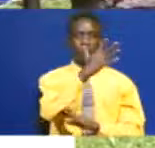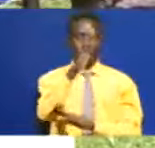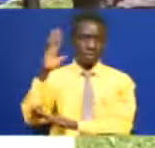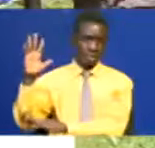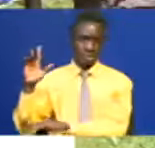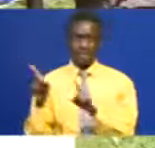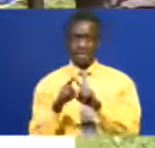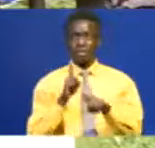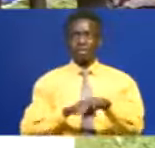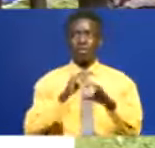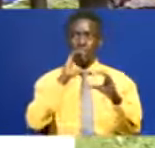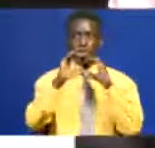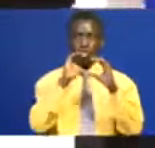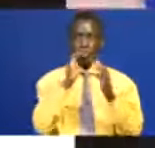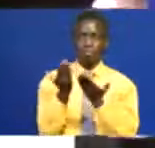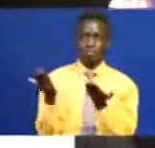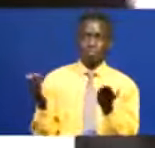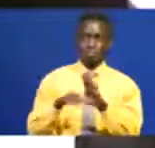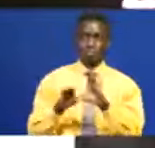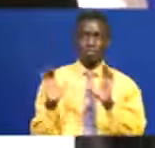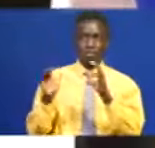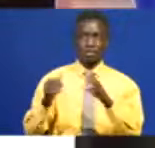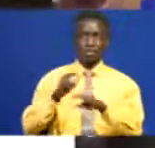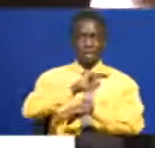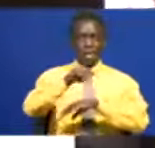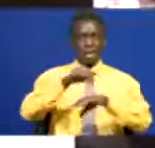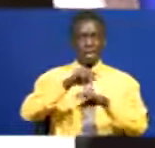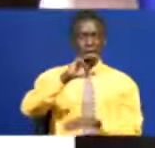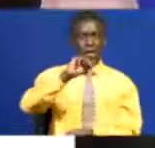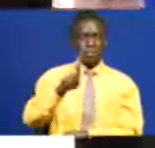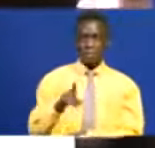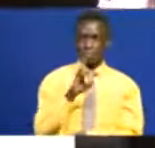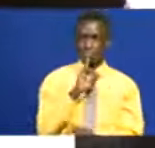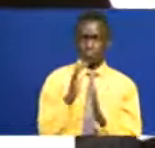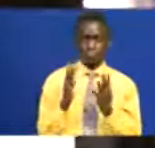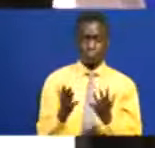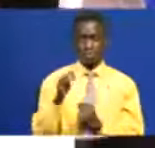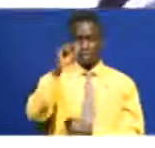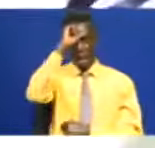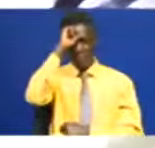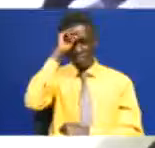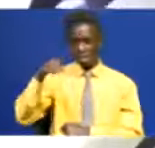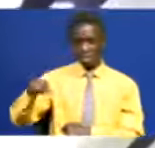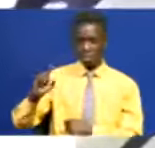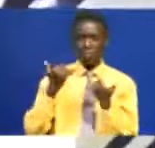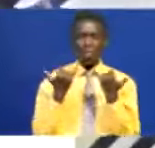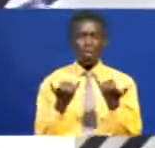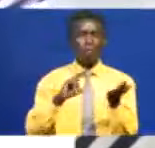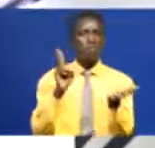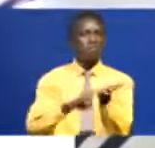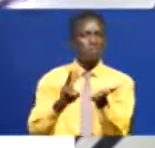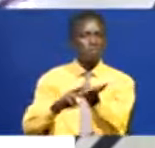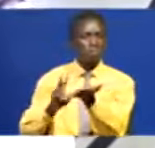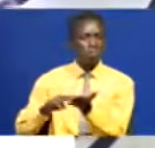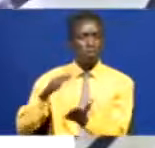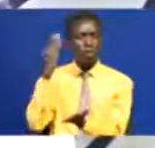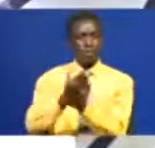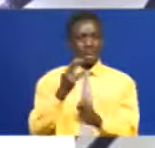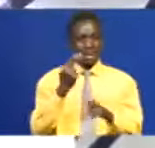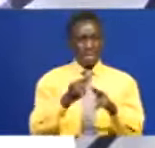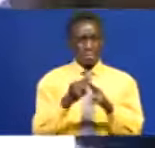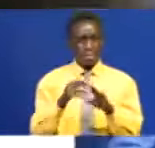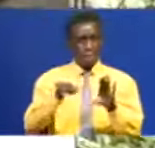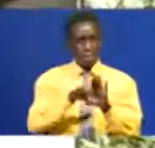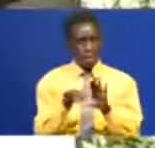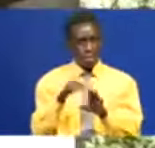to the community, National Land Commission member Esther Marugi said that the government is currently verifying the names of members of